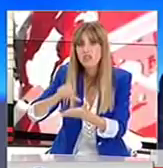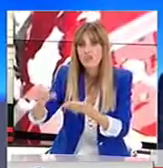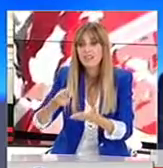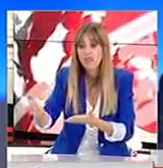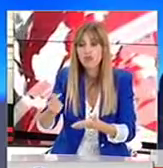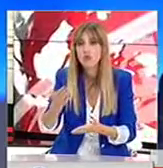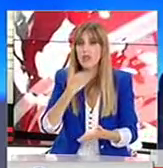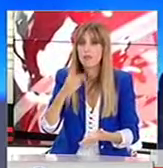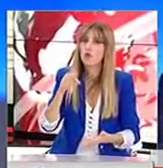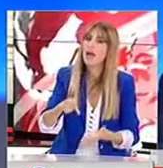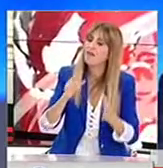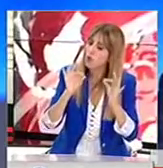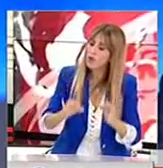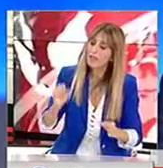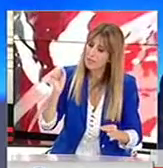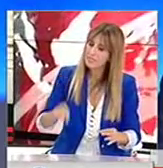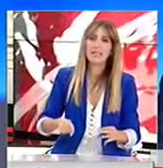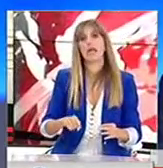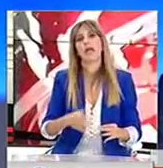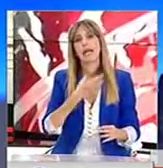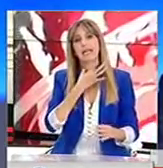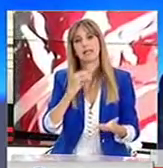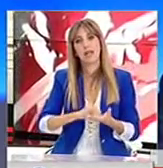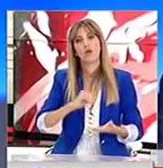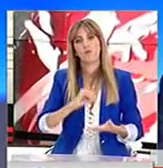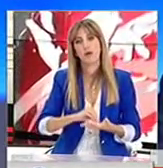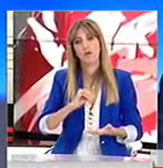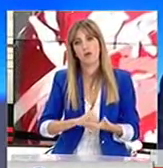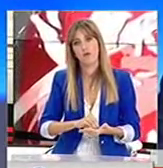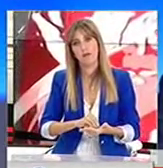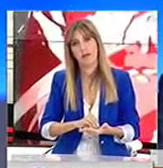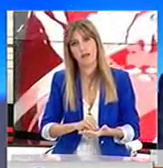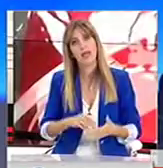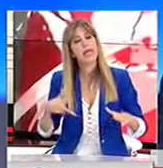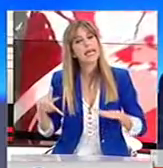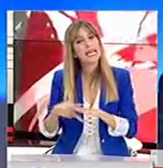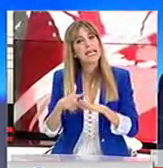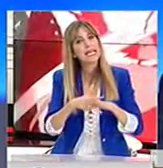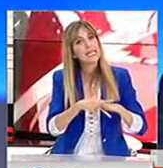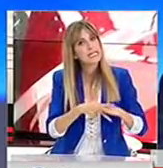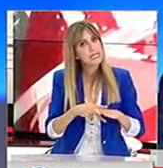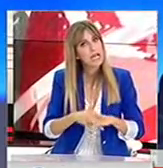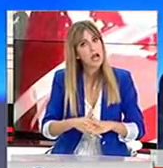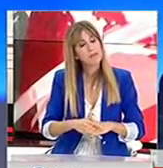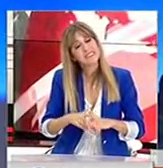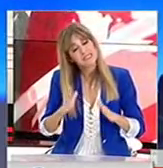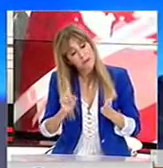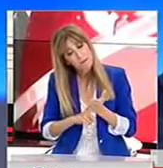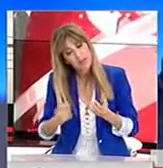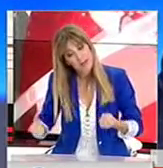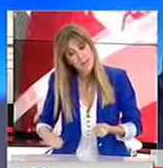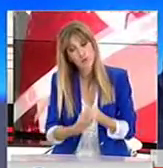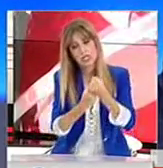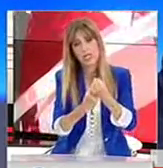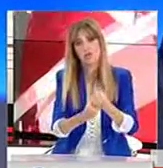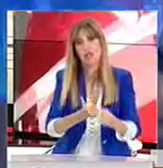το πώς οι τράπεζες με το ρόλο τους, που θα ξαναγίνει πραγματικός ρόλος, θα μπορέσουν να στηρίξουν την ιδιωτική οικονομία.